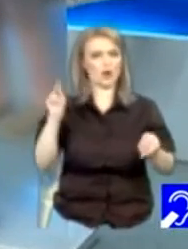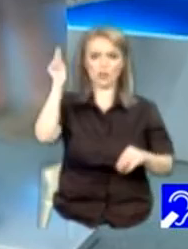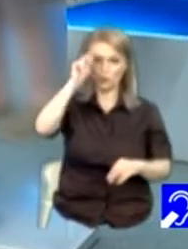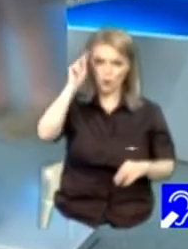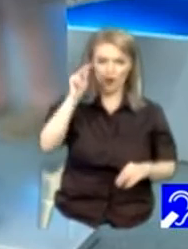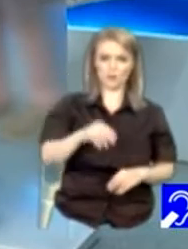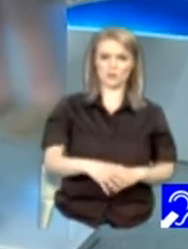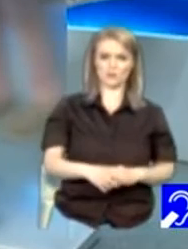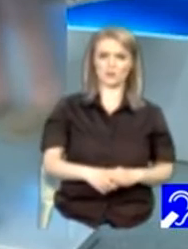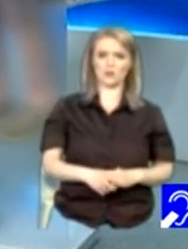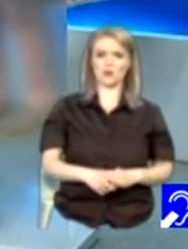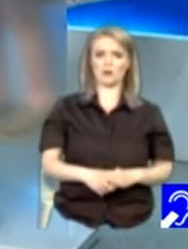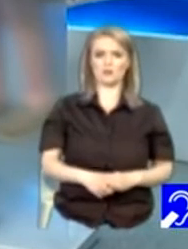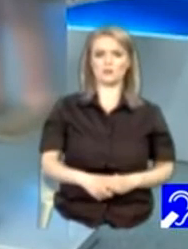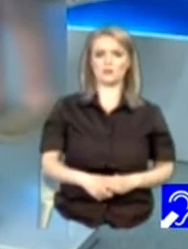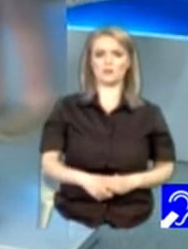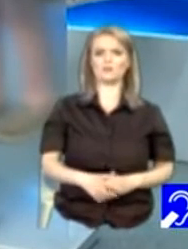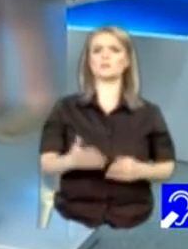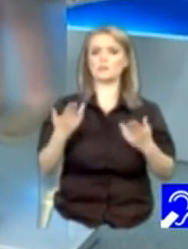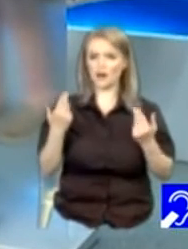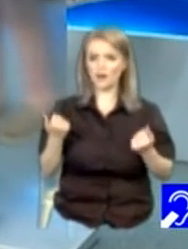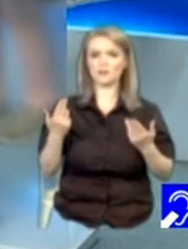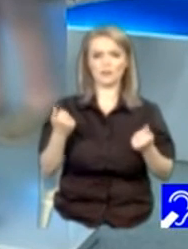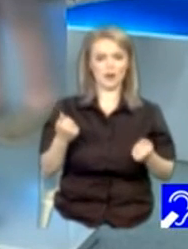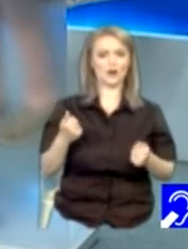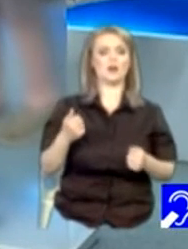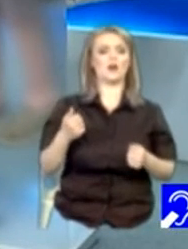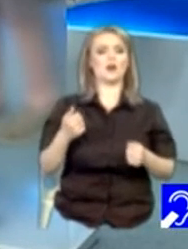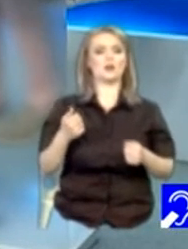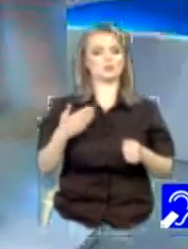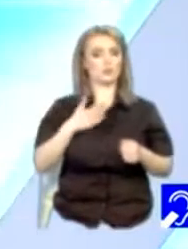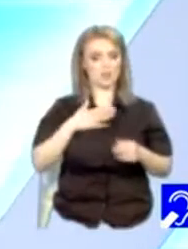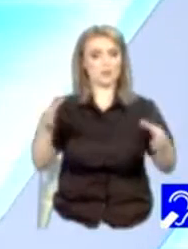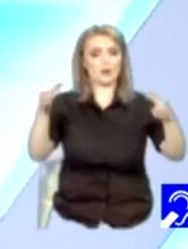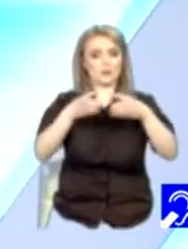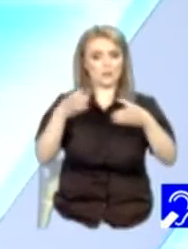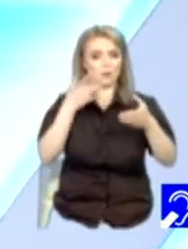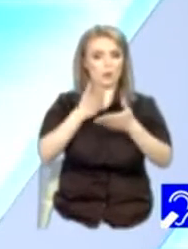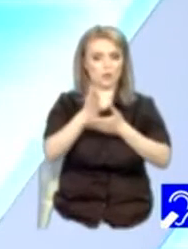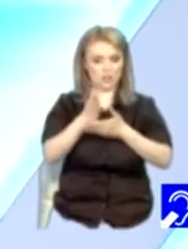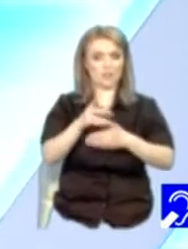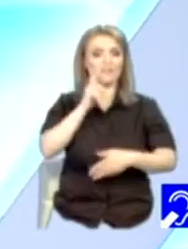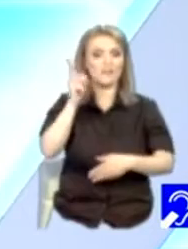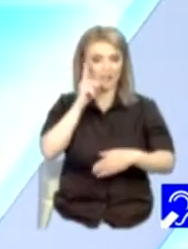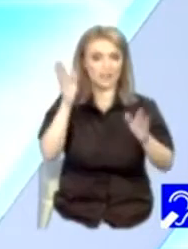populației? Cine ar putea să o facă? Categoric, și cum? Categoric, da. Noi ne propunem, Partidul Verde Ecologist, să introducem în